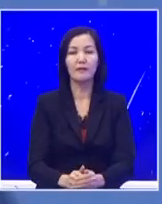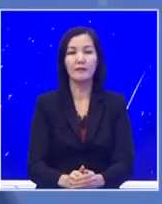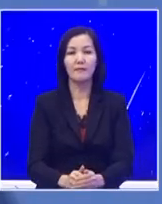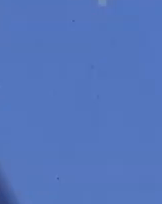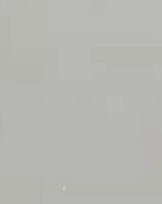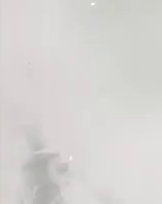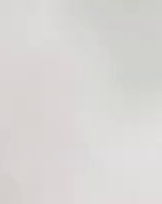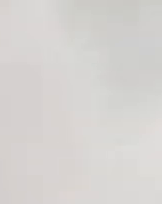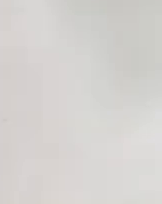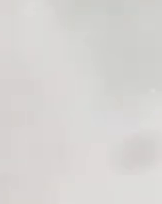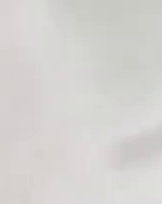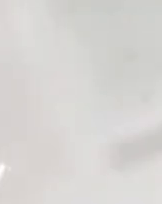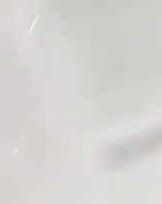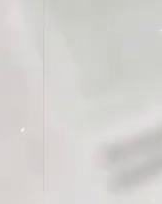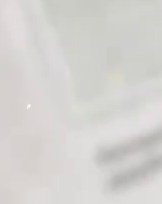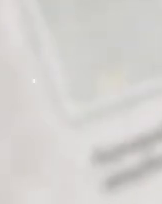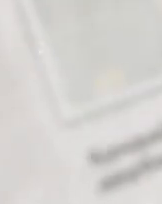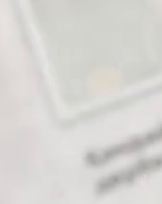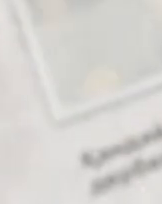арнасы.